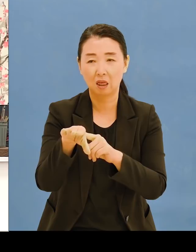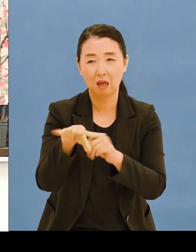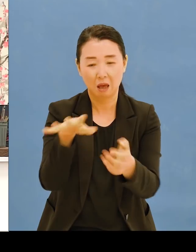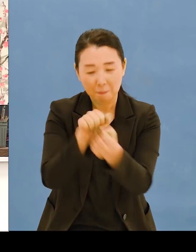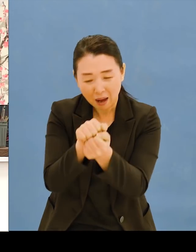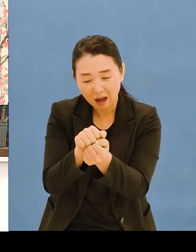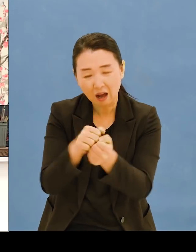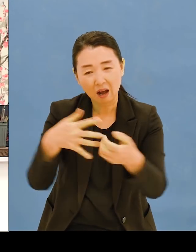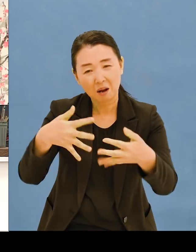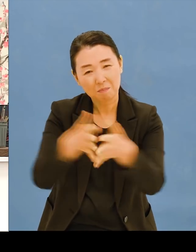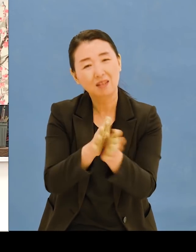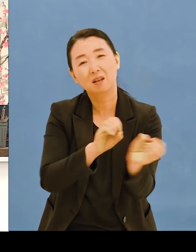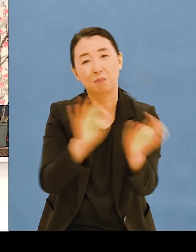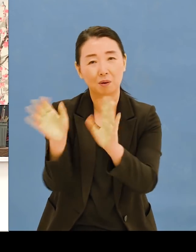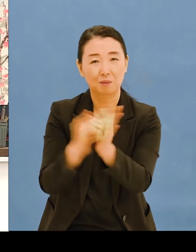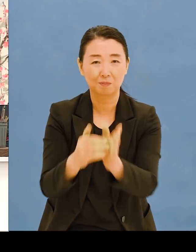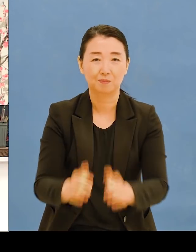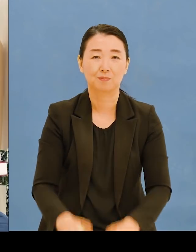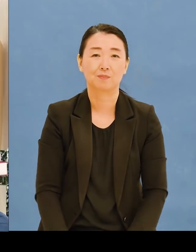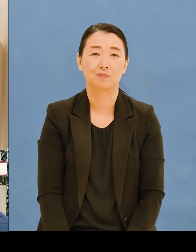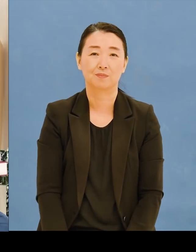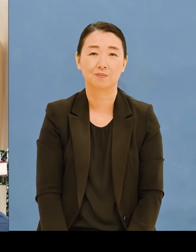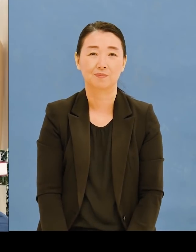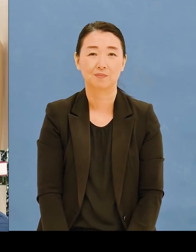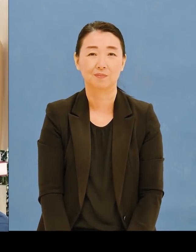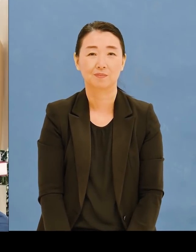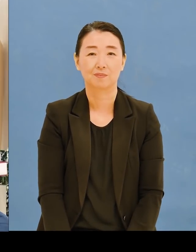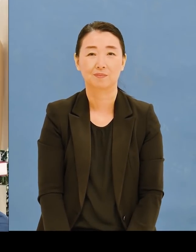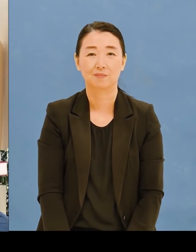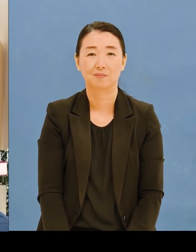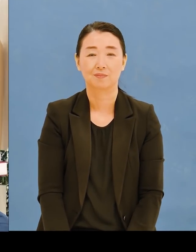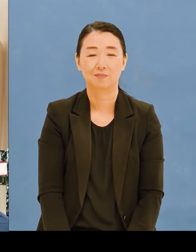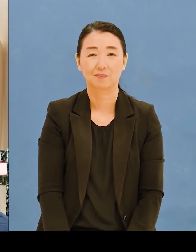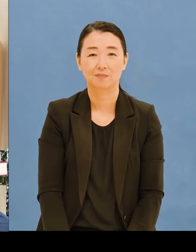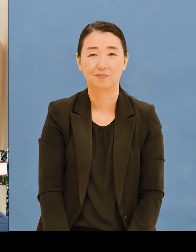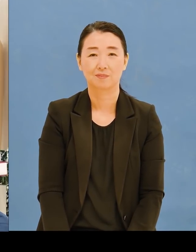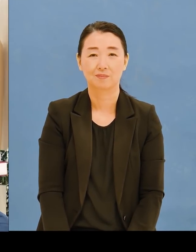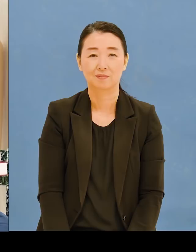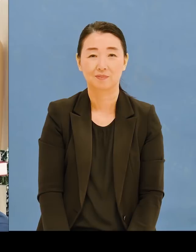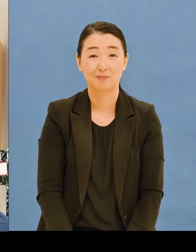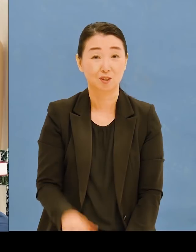정도로 아이고. 이제 사고가 났으니까. 그리고 나서